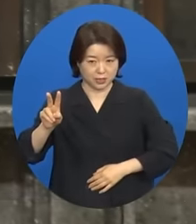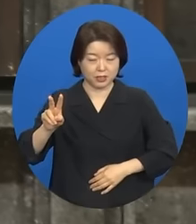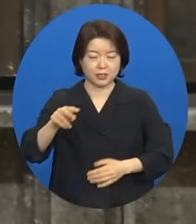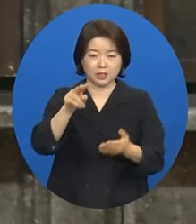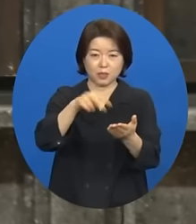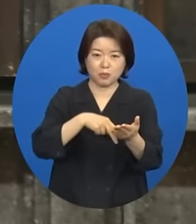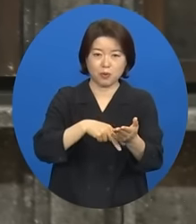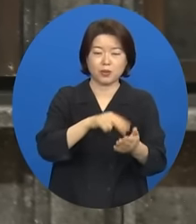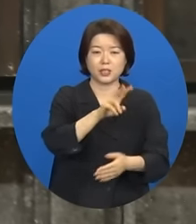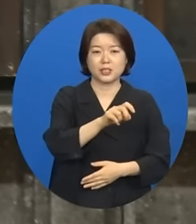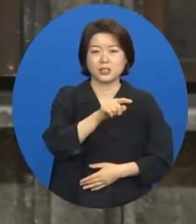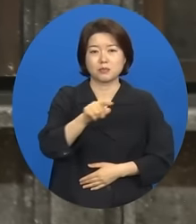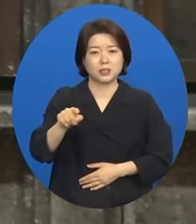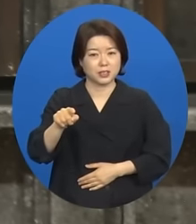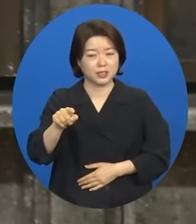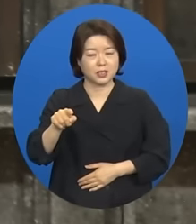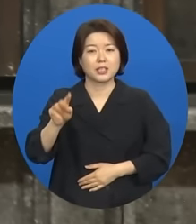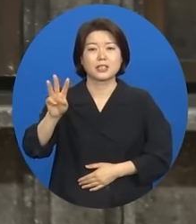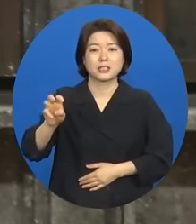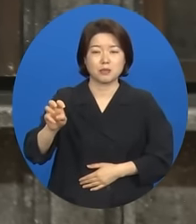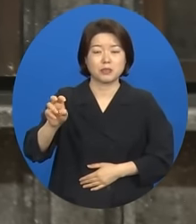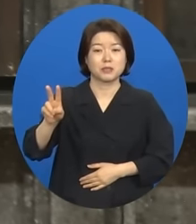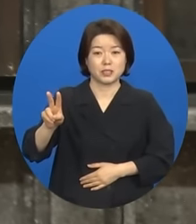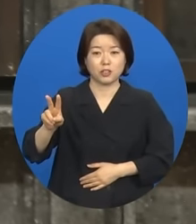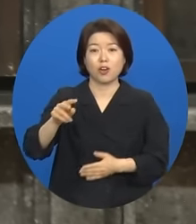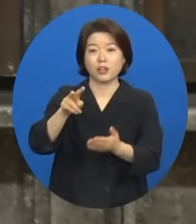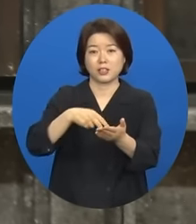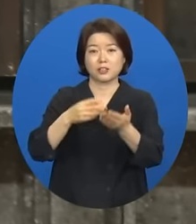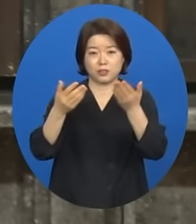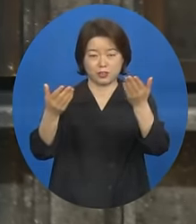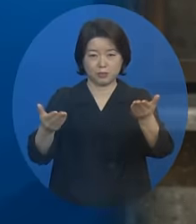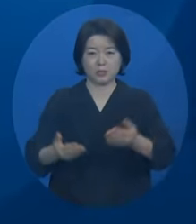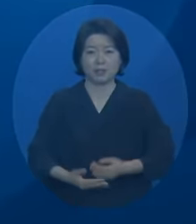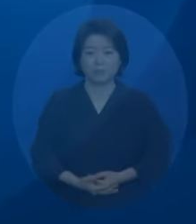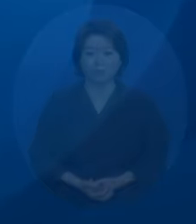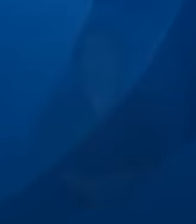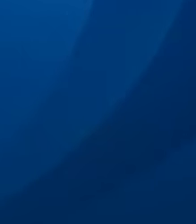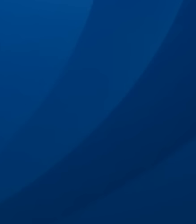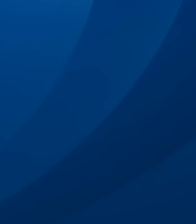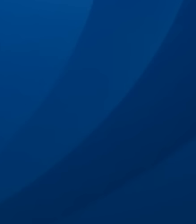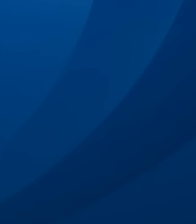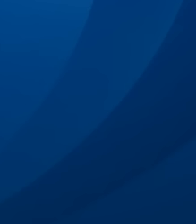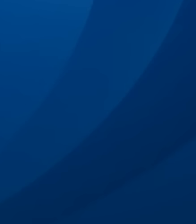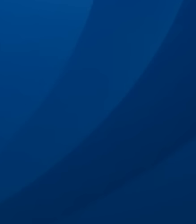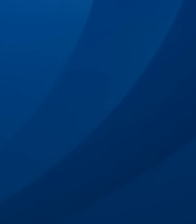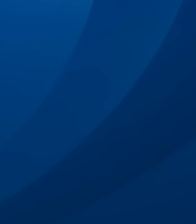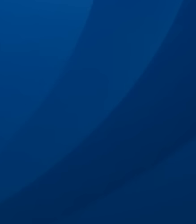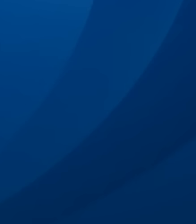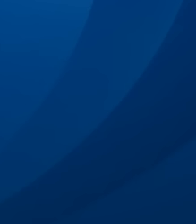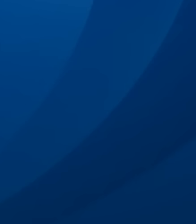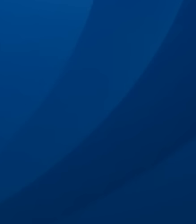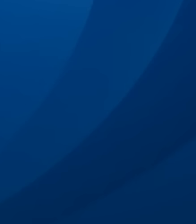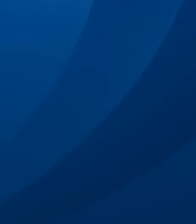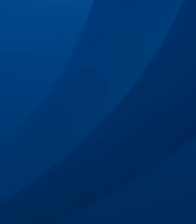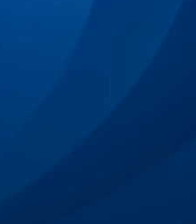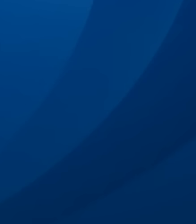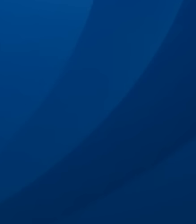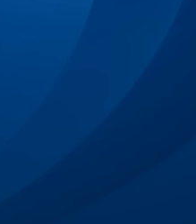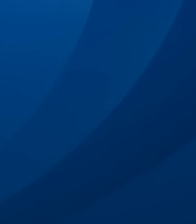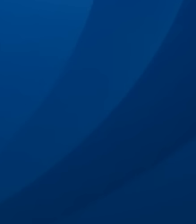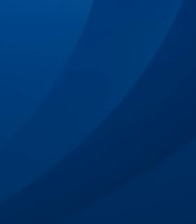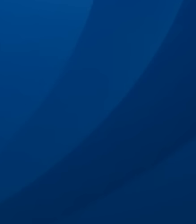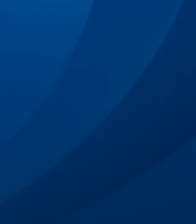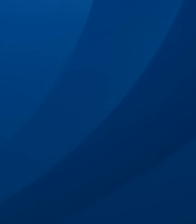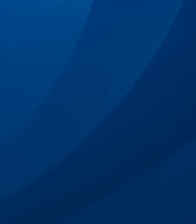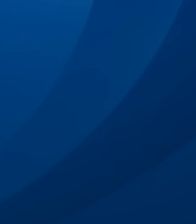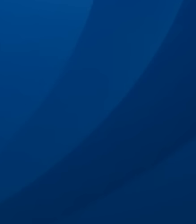봉독을 22절에서 32절까지 제가 대신해서 읽도록 하겠습니다. 22절부터